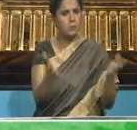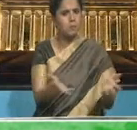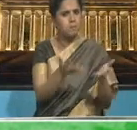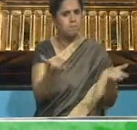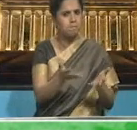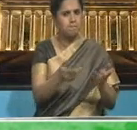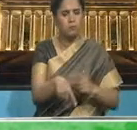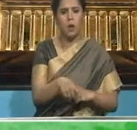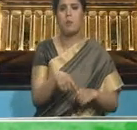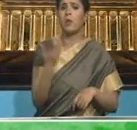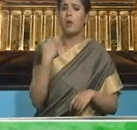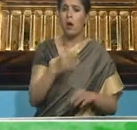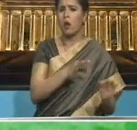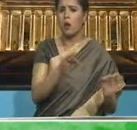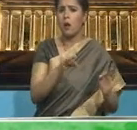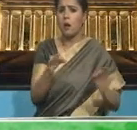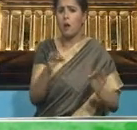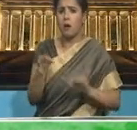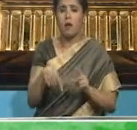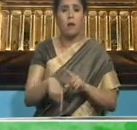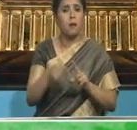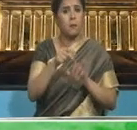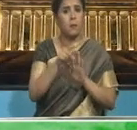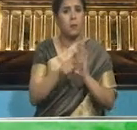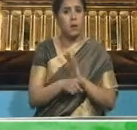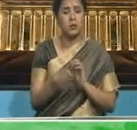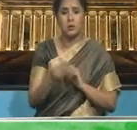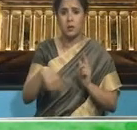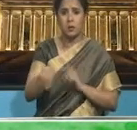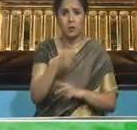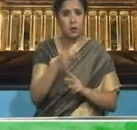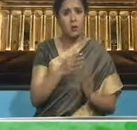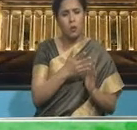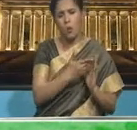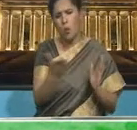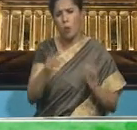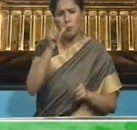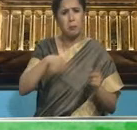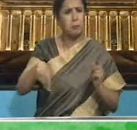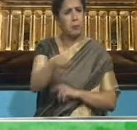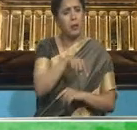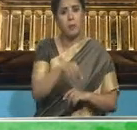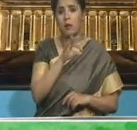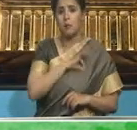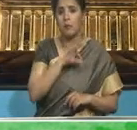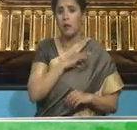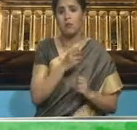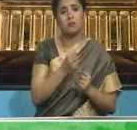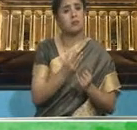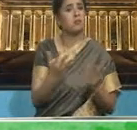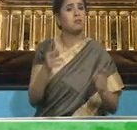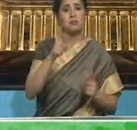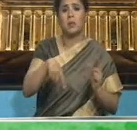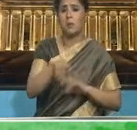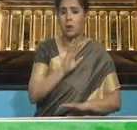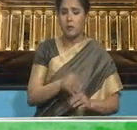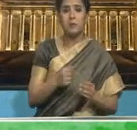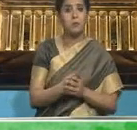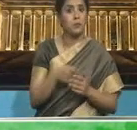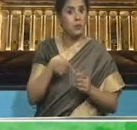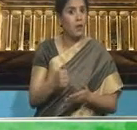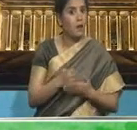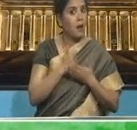बार बढ़ाया गया तथा लगभग 81 करोड़ देशवासी लाभान्वित होते रहे। इस सहायता